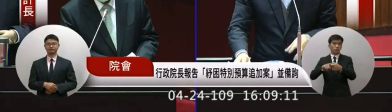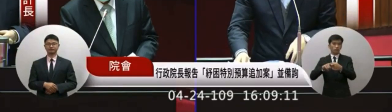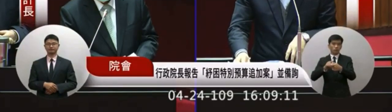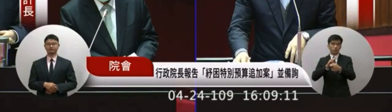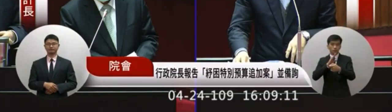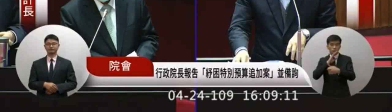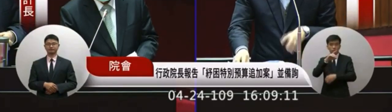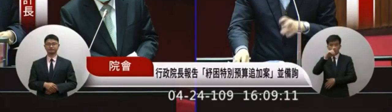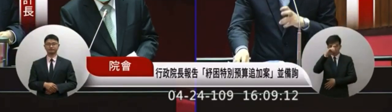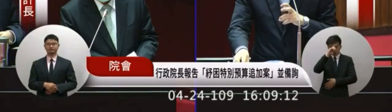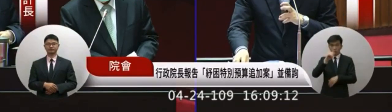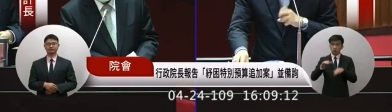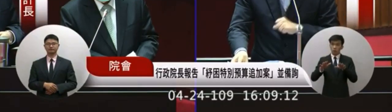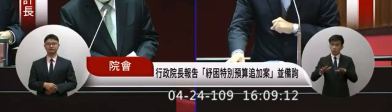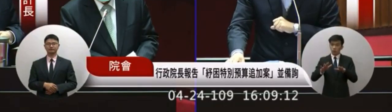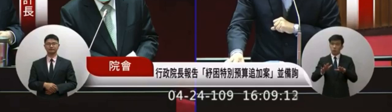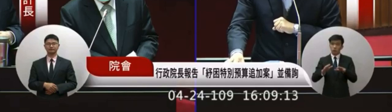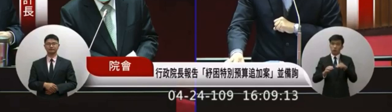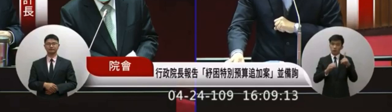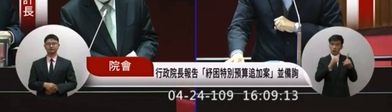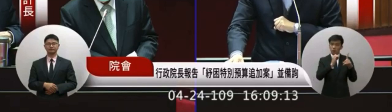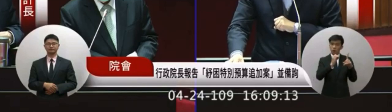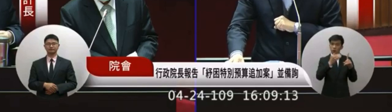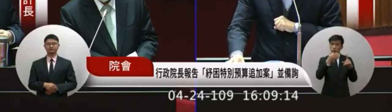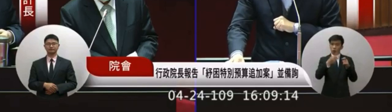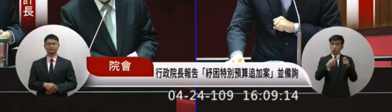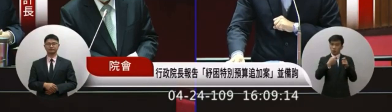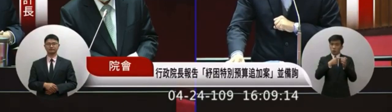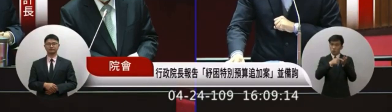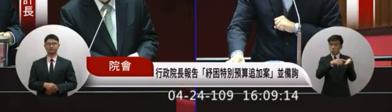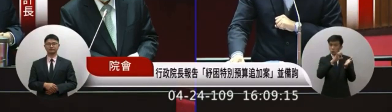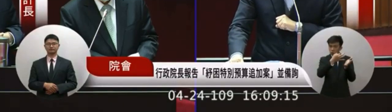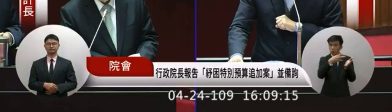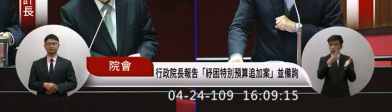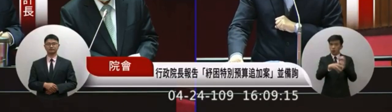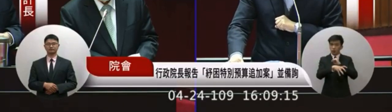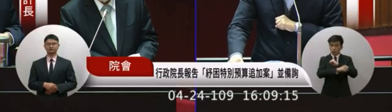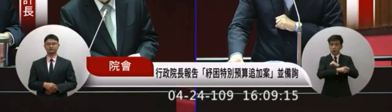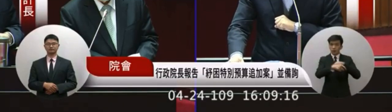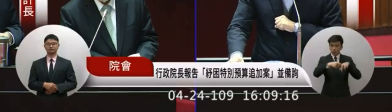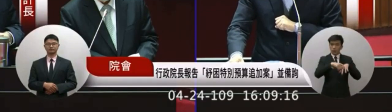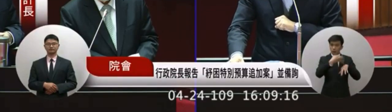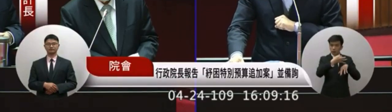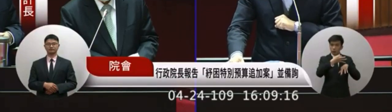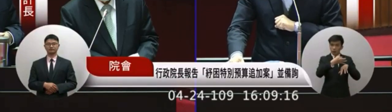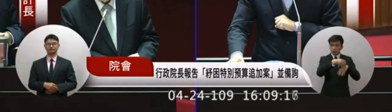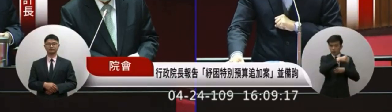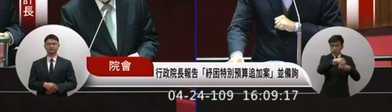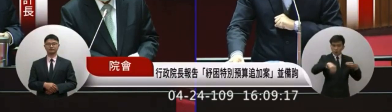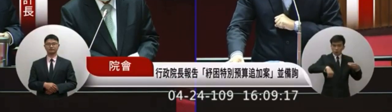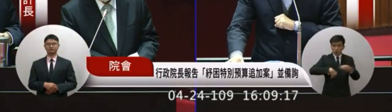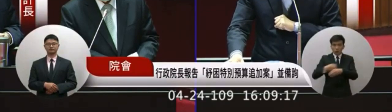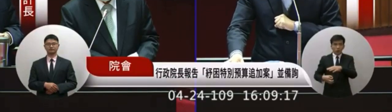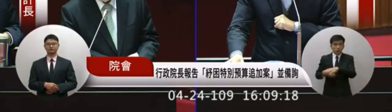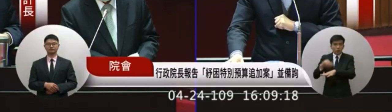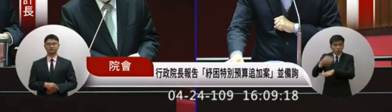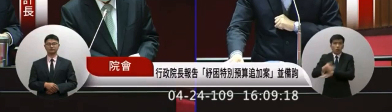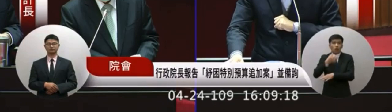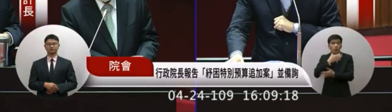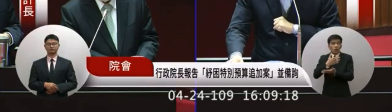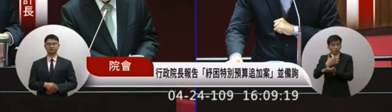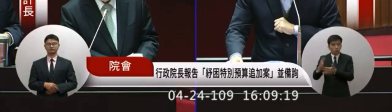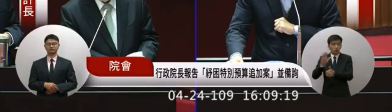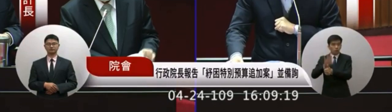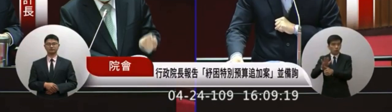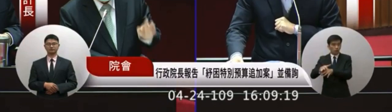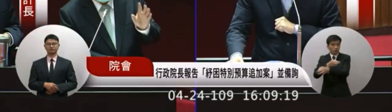将现有的109年度的预算，还有基金的预算移出来，作为纾困振兴之